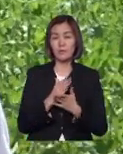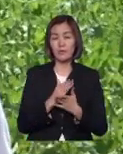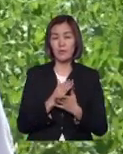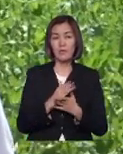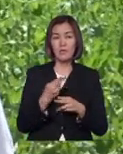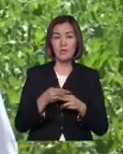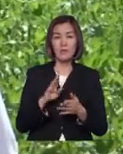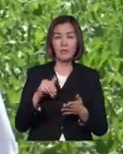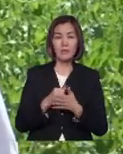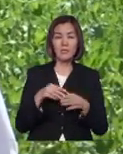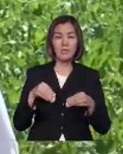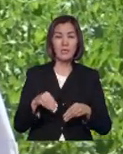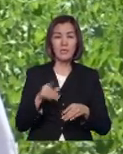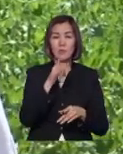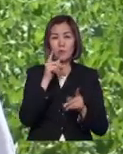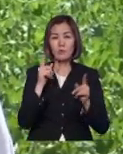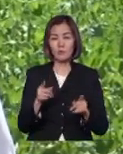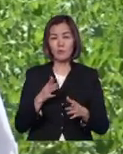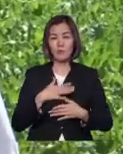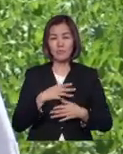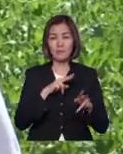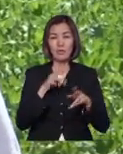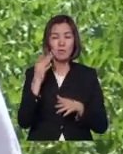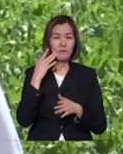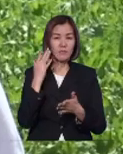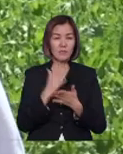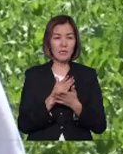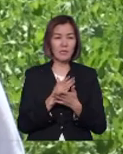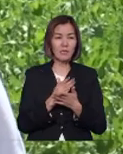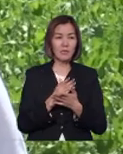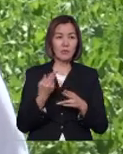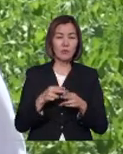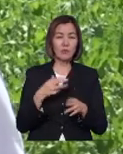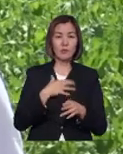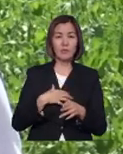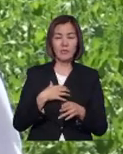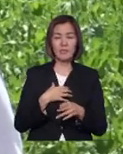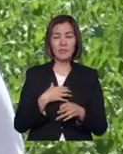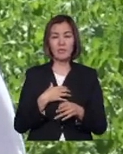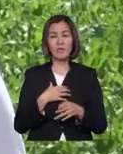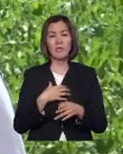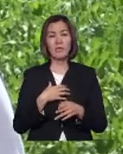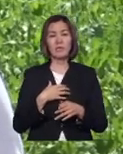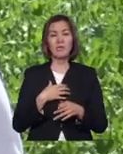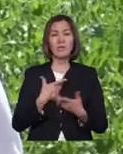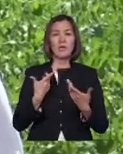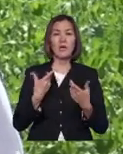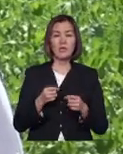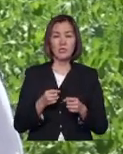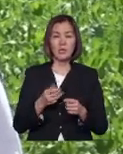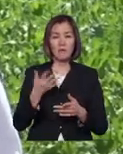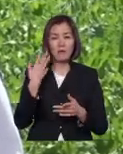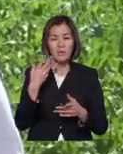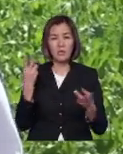бастысы жазғы егін маусымы бойында біздің мамандар бақылауда ұстайды. Себебі бұл өте маңызды. Қандай нормаларды қашан қолдану керектігі